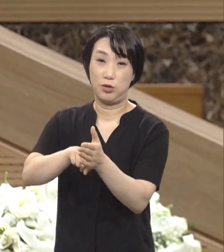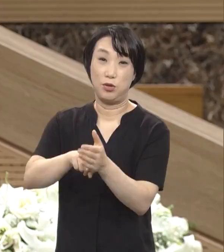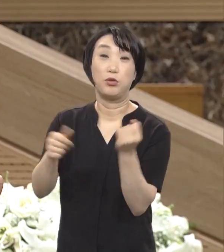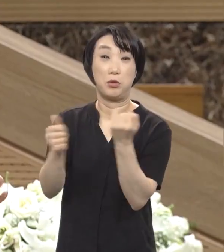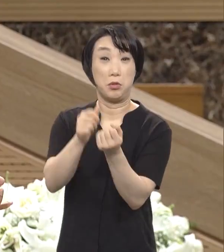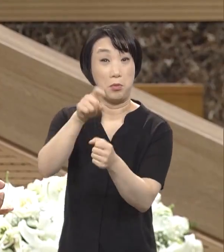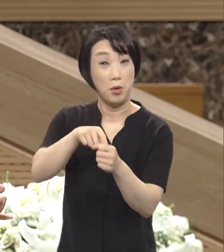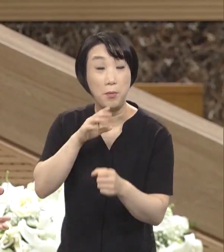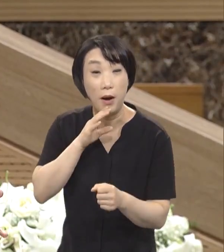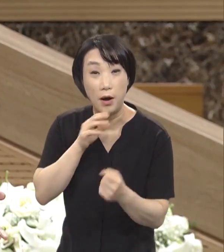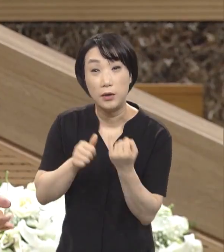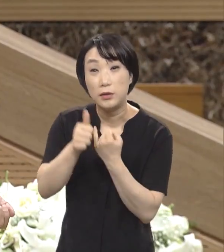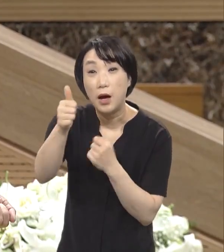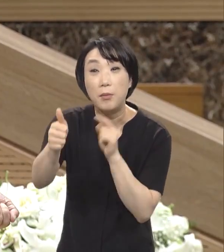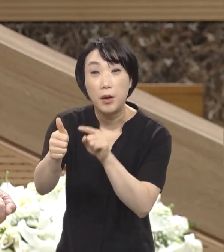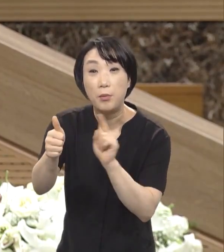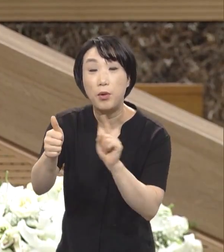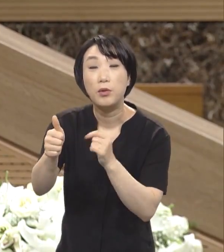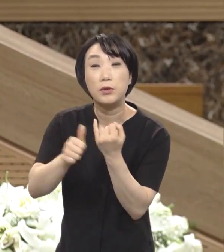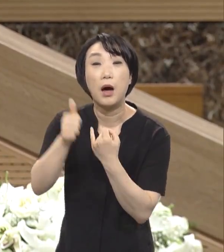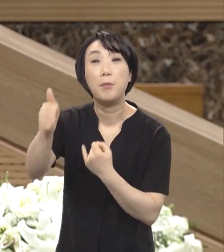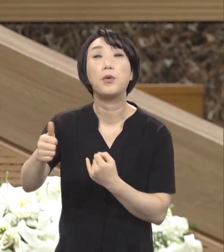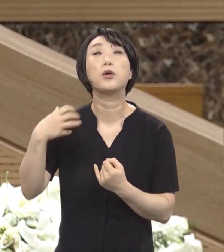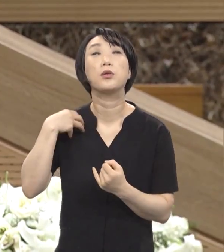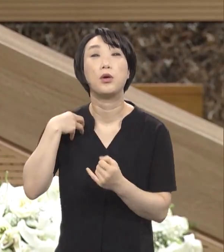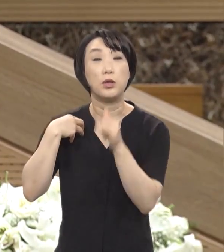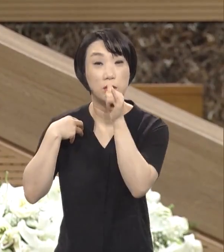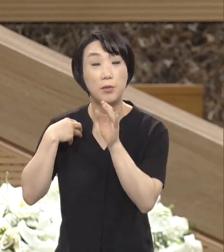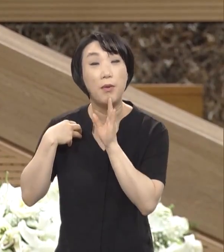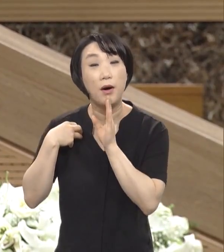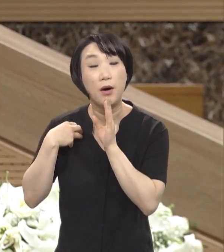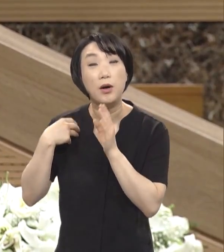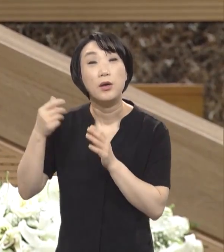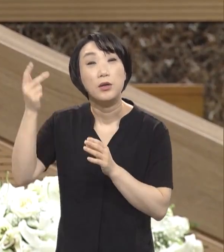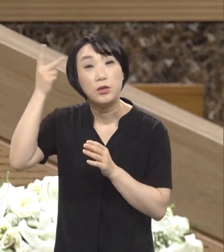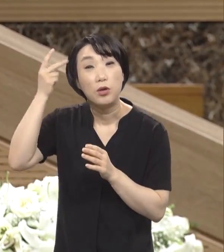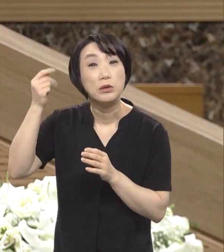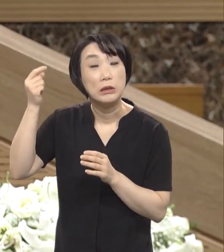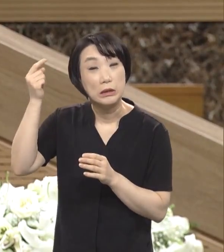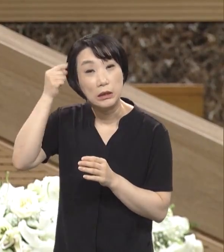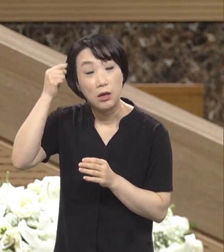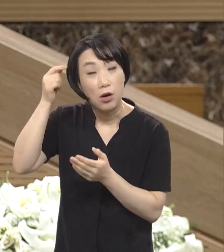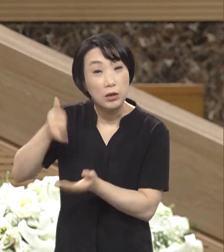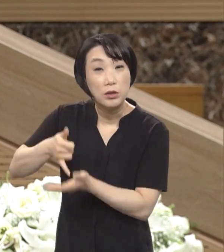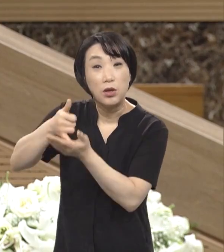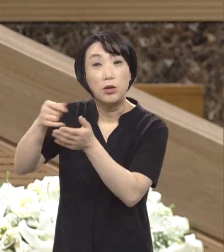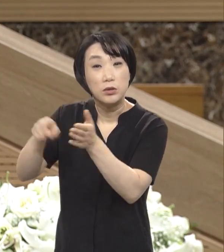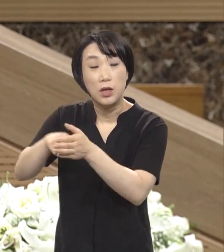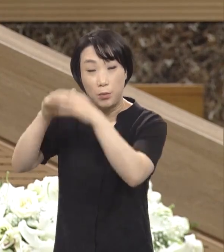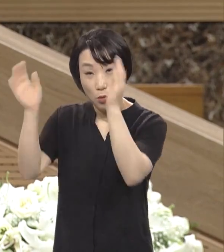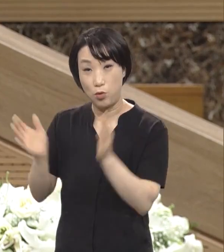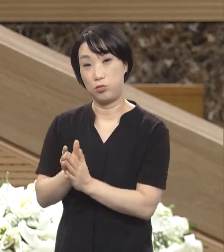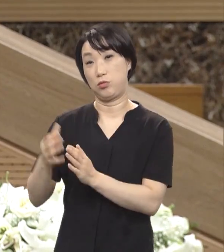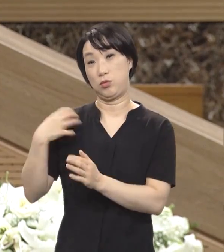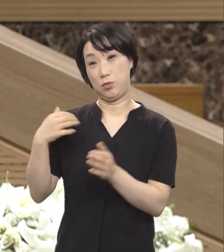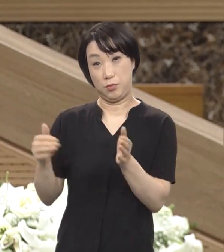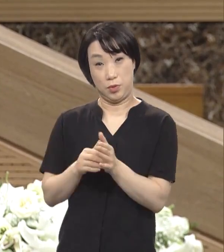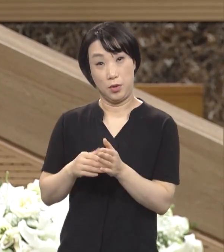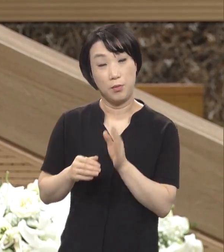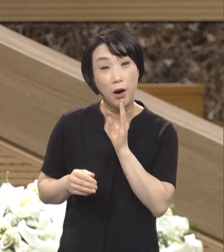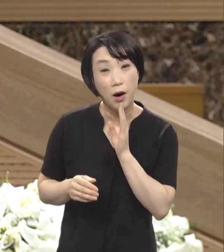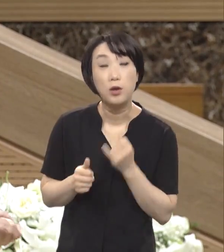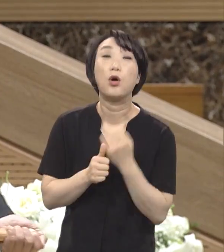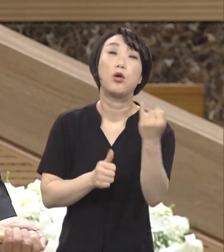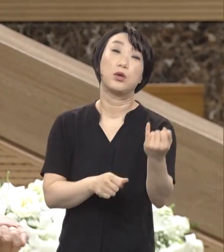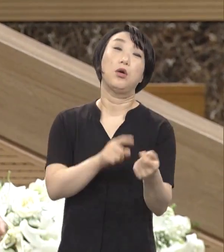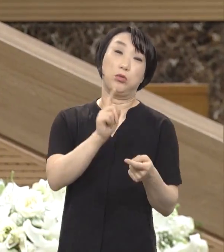남편은 남편의 의무를 정신적으로, 인격적으로, 신앙적으로 해야 되고 여자도 그래야